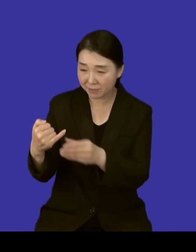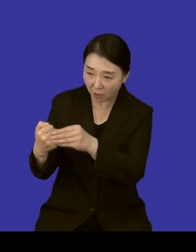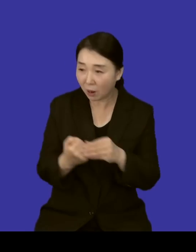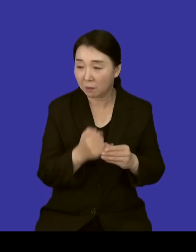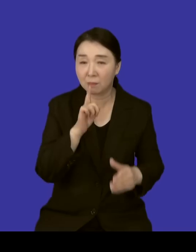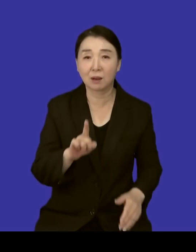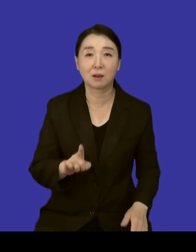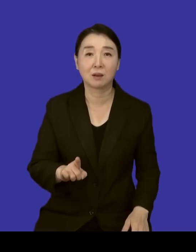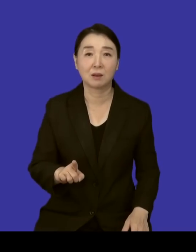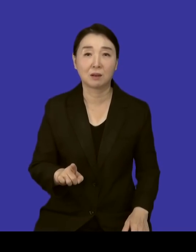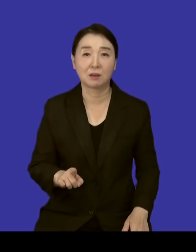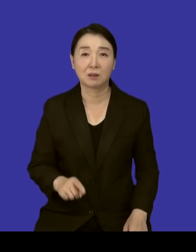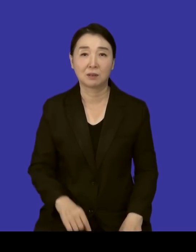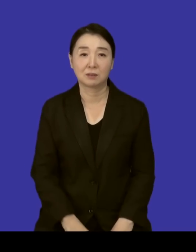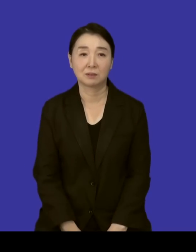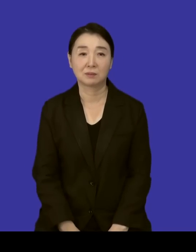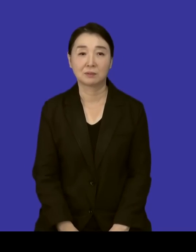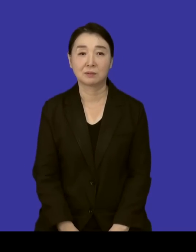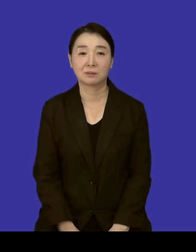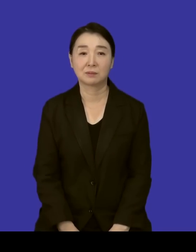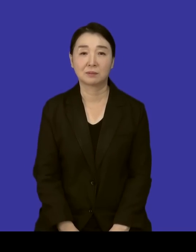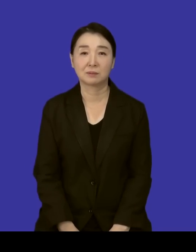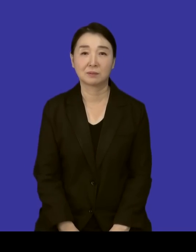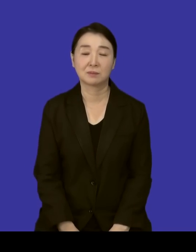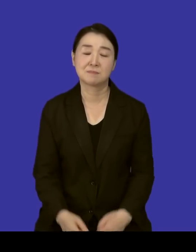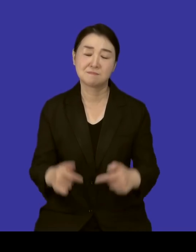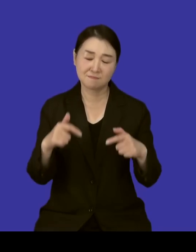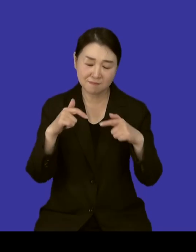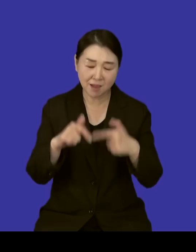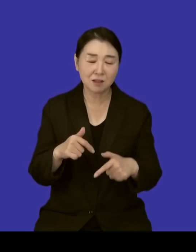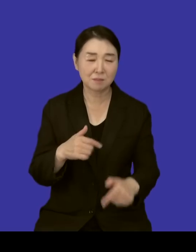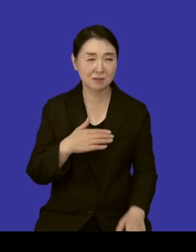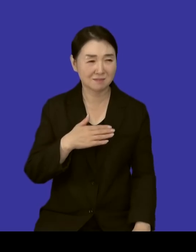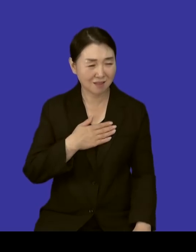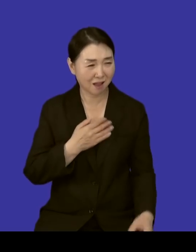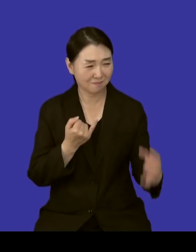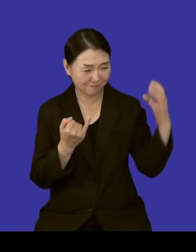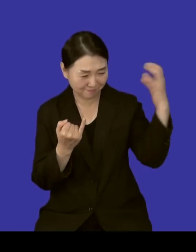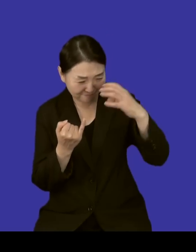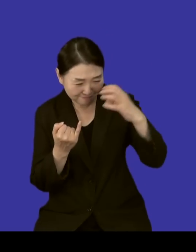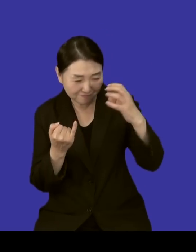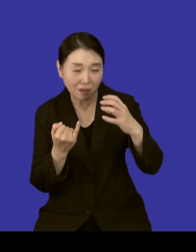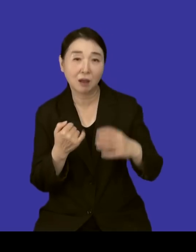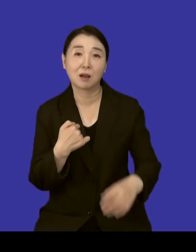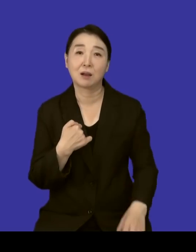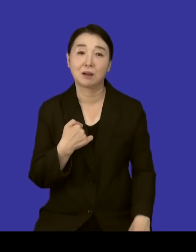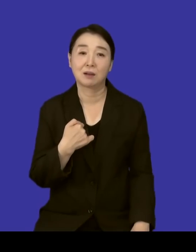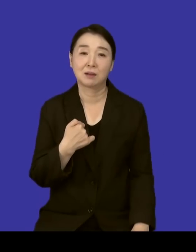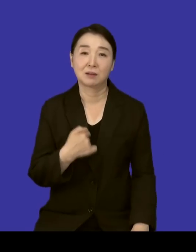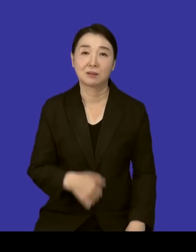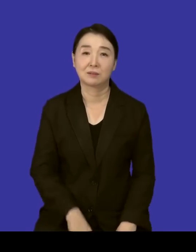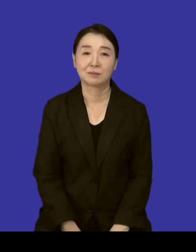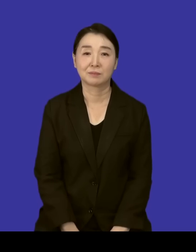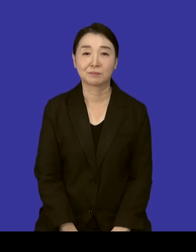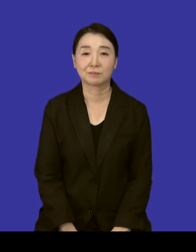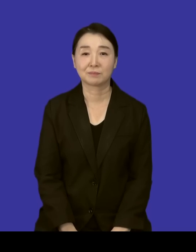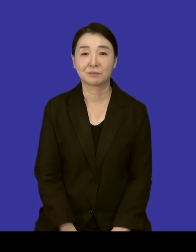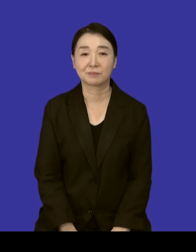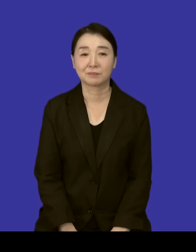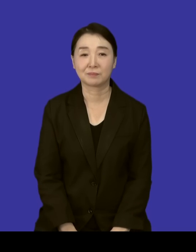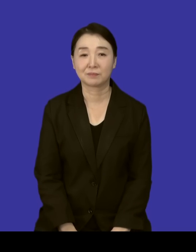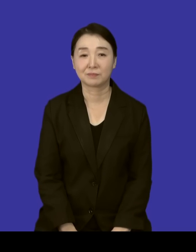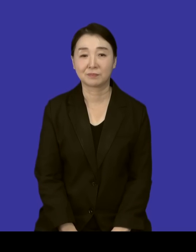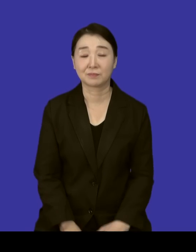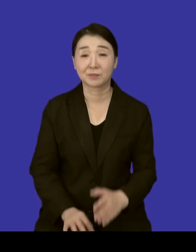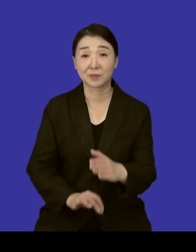그래. 이러면서 그냥 날마다 야단을 치시는데 바로 드라마 시작했죠, 막장. 예. 그리고 이제